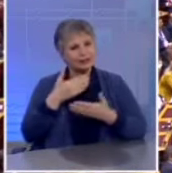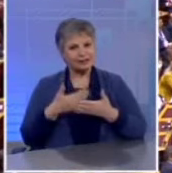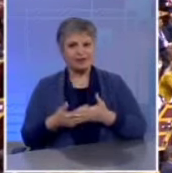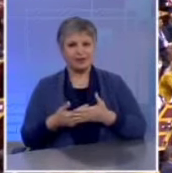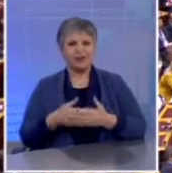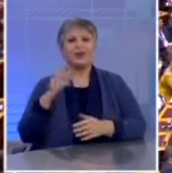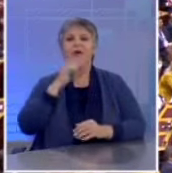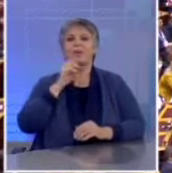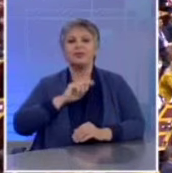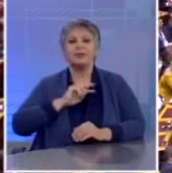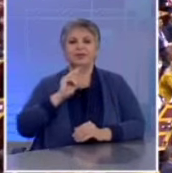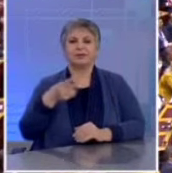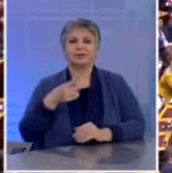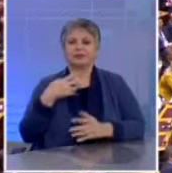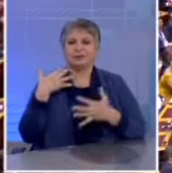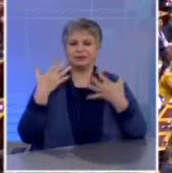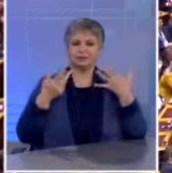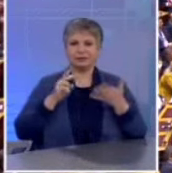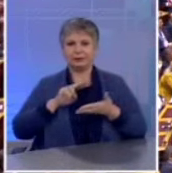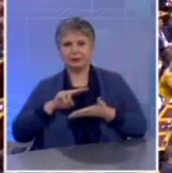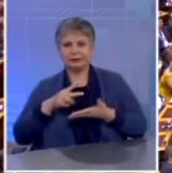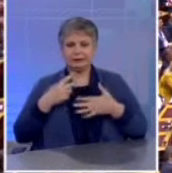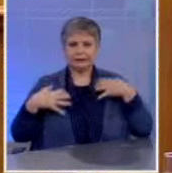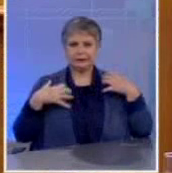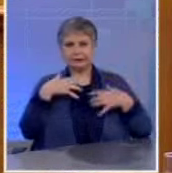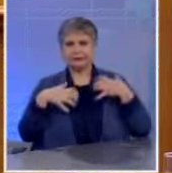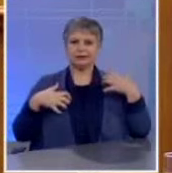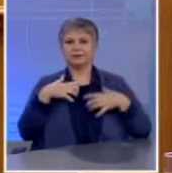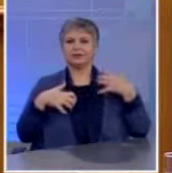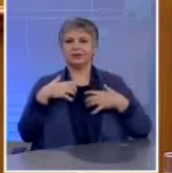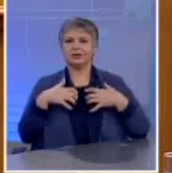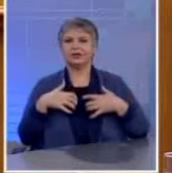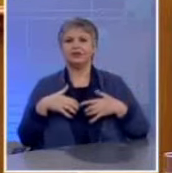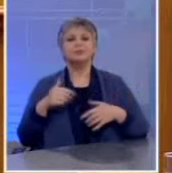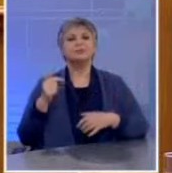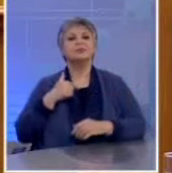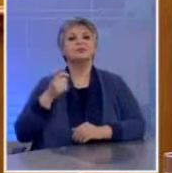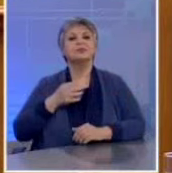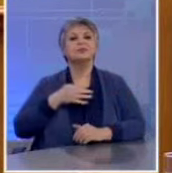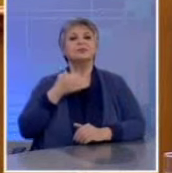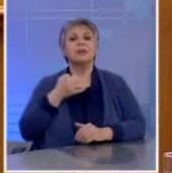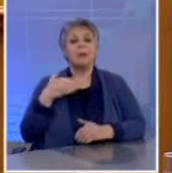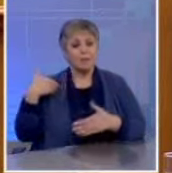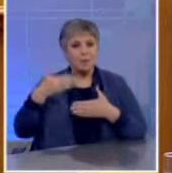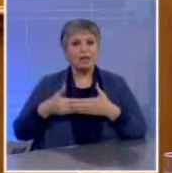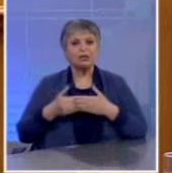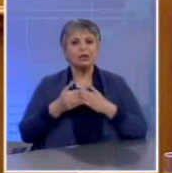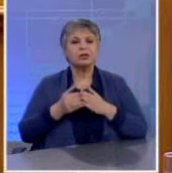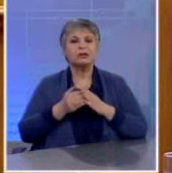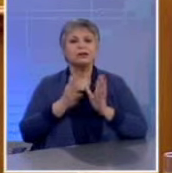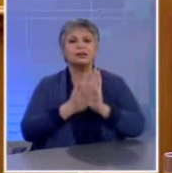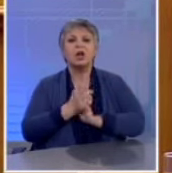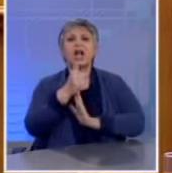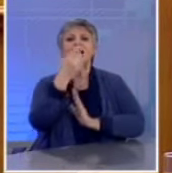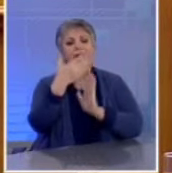παρακαλώ. Ήσυχα. Αν δεν κάνω λάθος, κυρίες και κύριοι συνάδελφοι, είχαμε μείνει στην παρέμβαση νούμερο 11. Διότι